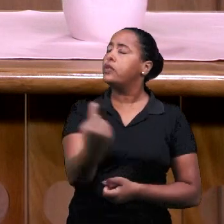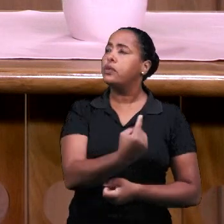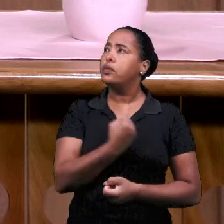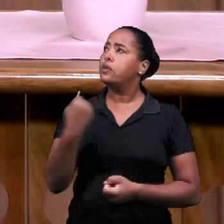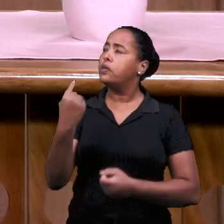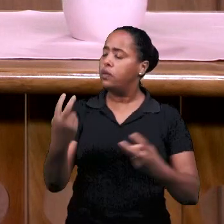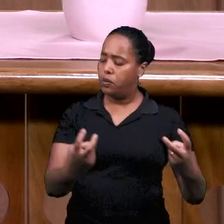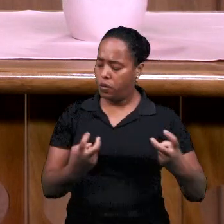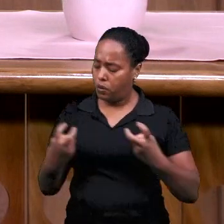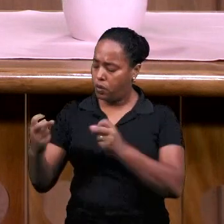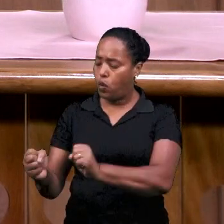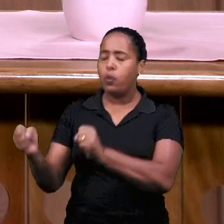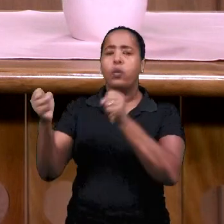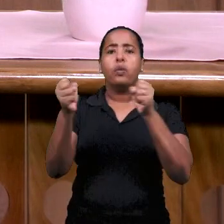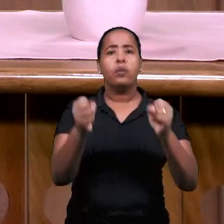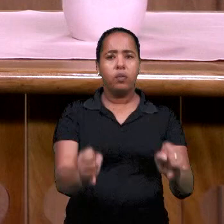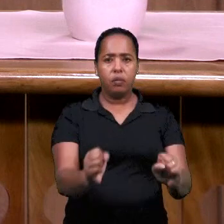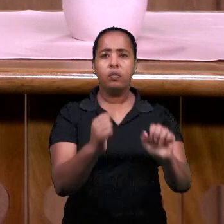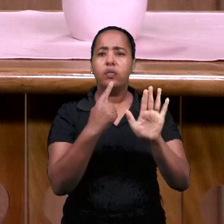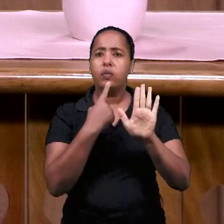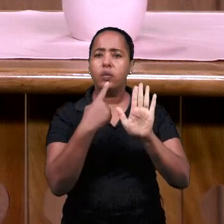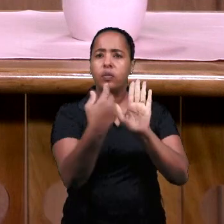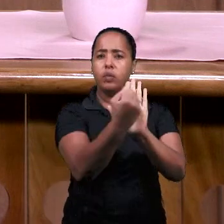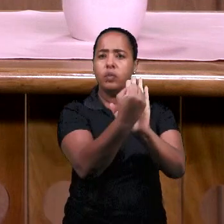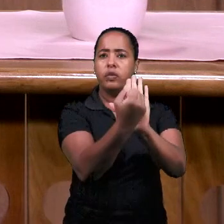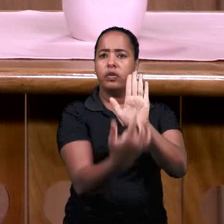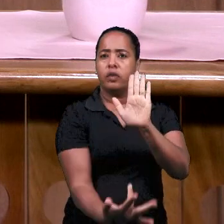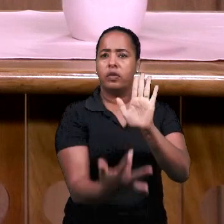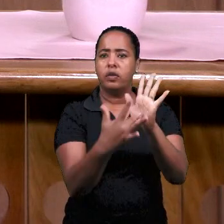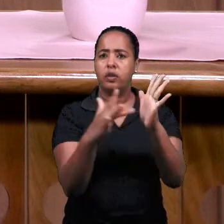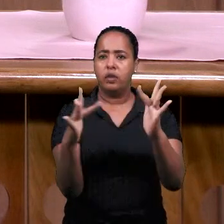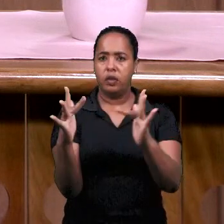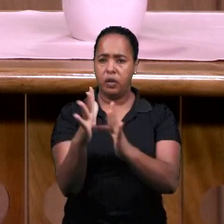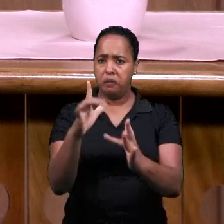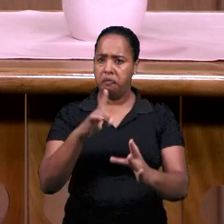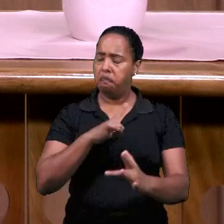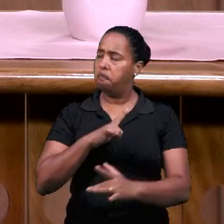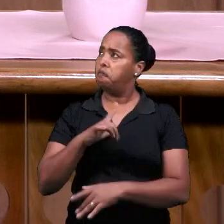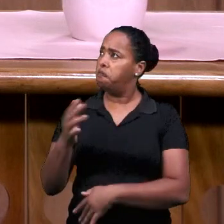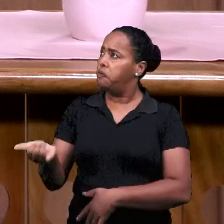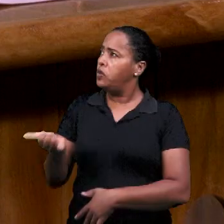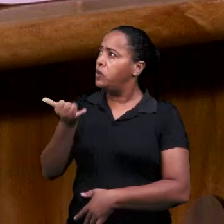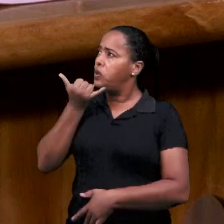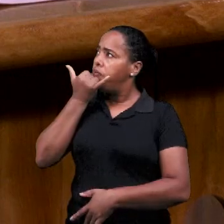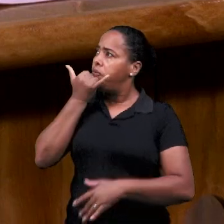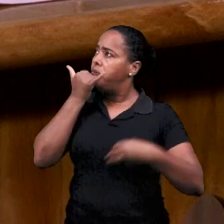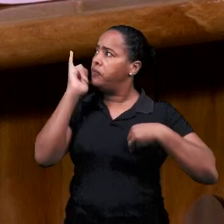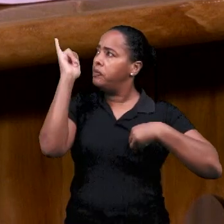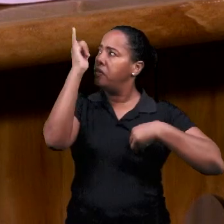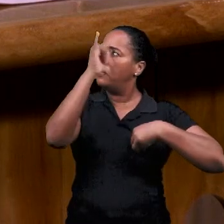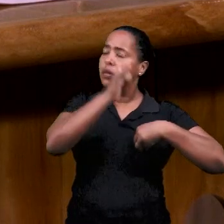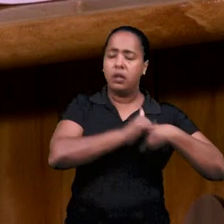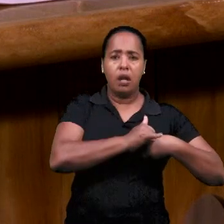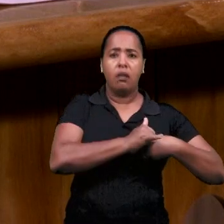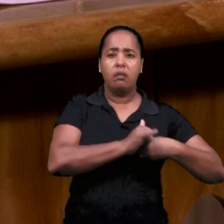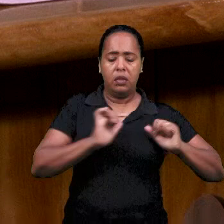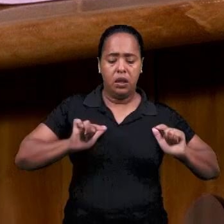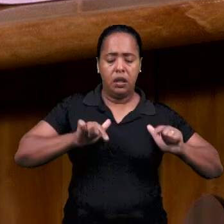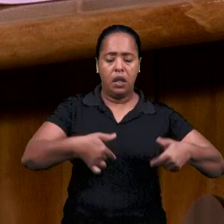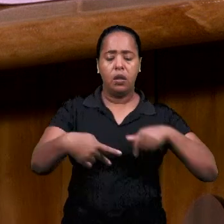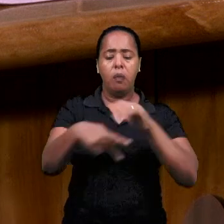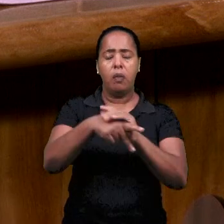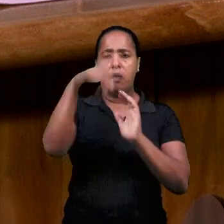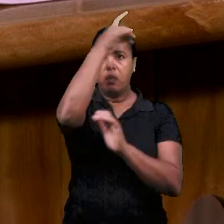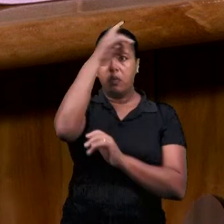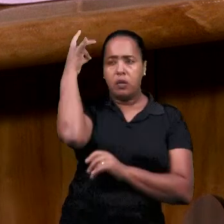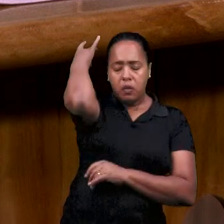Seigneur, nous prions par le pouvoir qui est dans le sang du Seigneur Jésus. Nous demandons maintenant le pardon de nos péchés